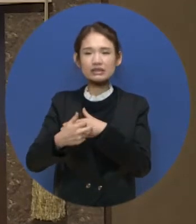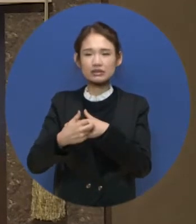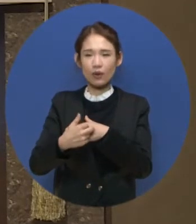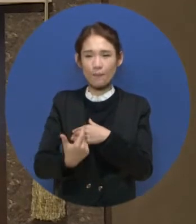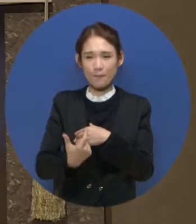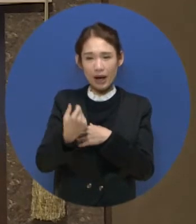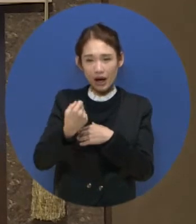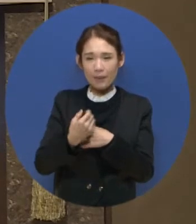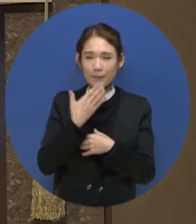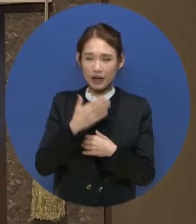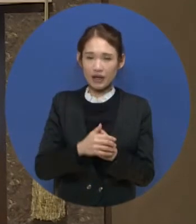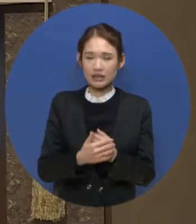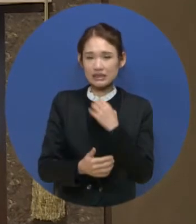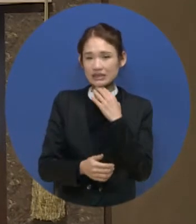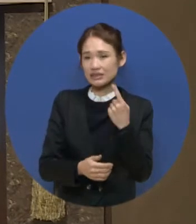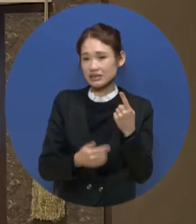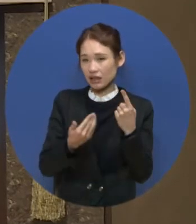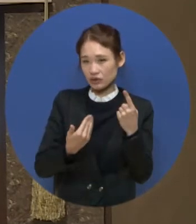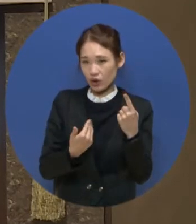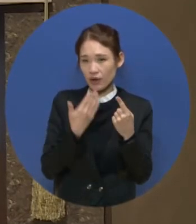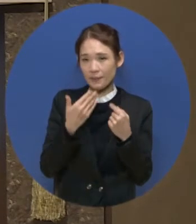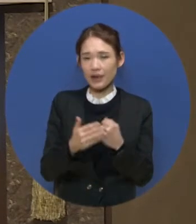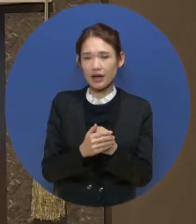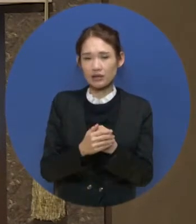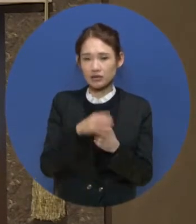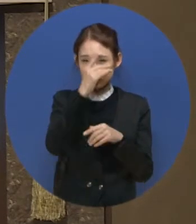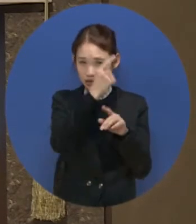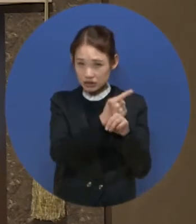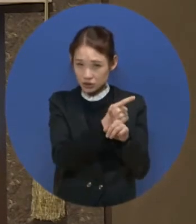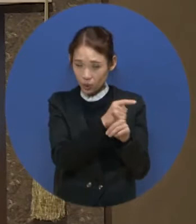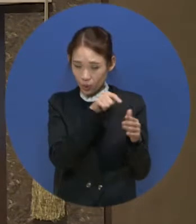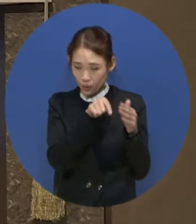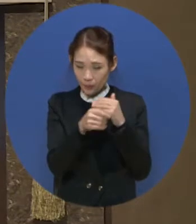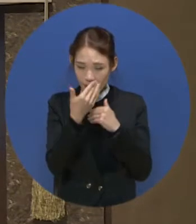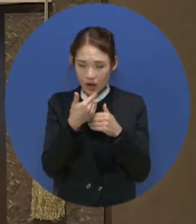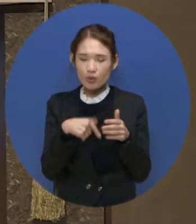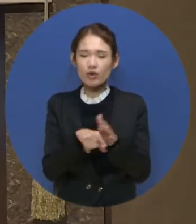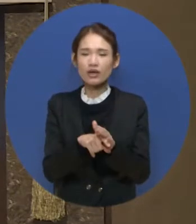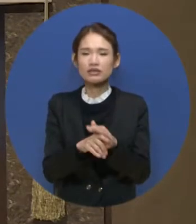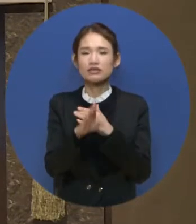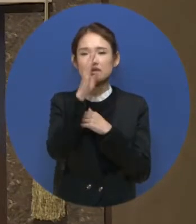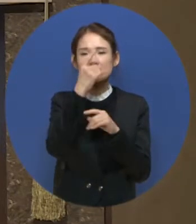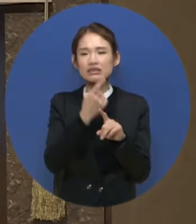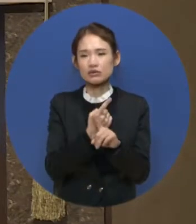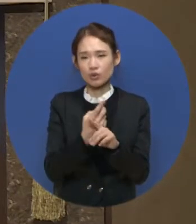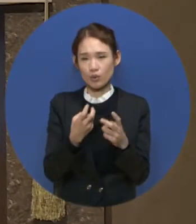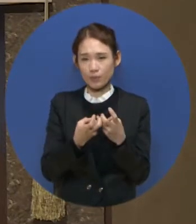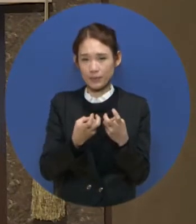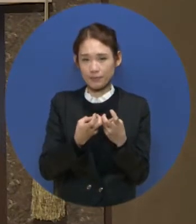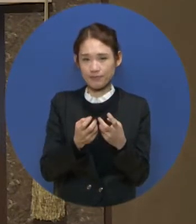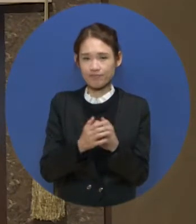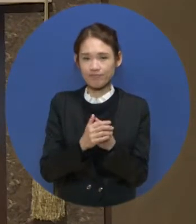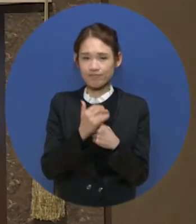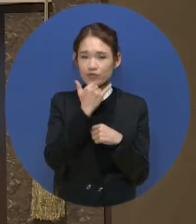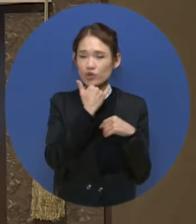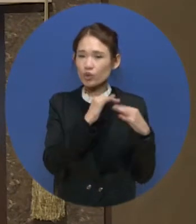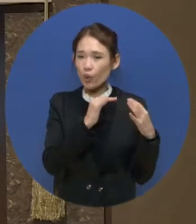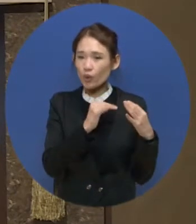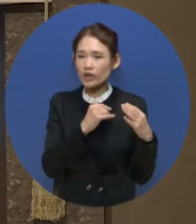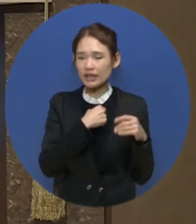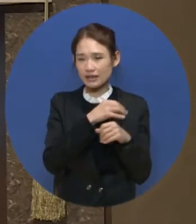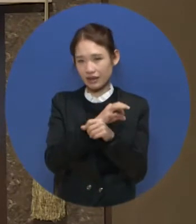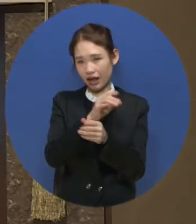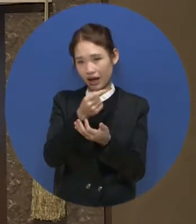1세 이전에 진단도 가능하고 치료도 접근할 수 있는 그러한 치료법인데요. 이거는 예. 독일에서